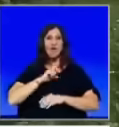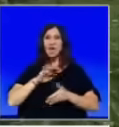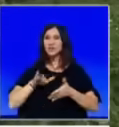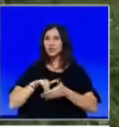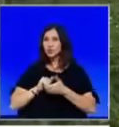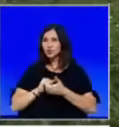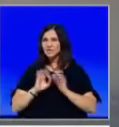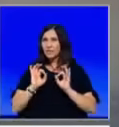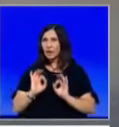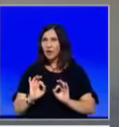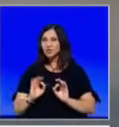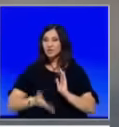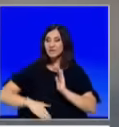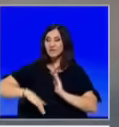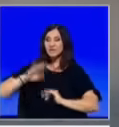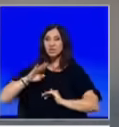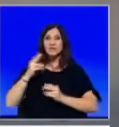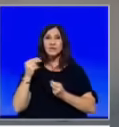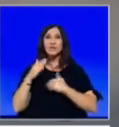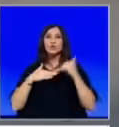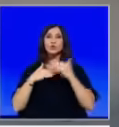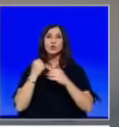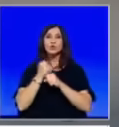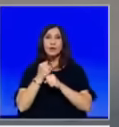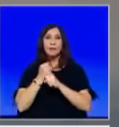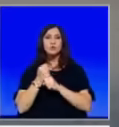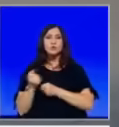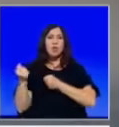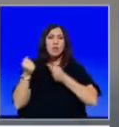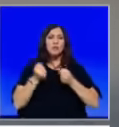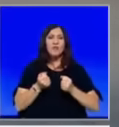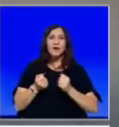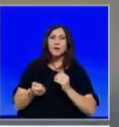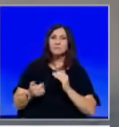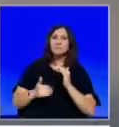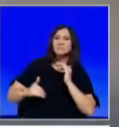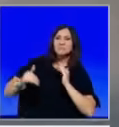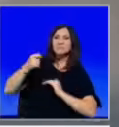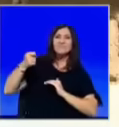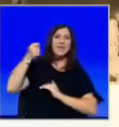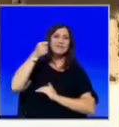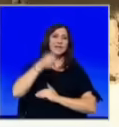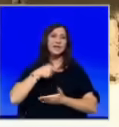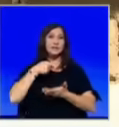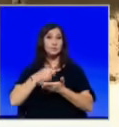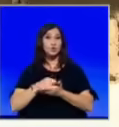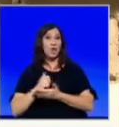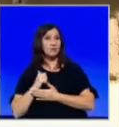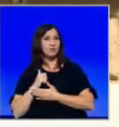дружества, така че да се завишат цените на строителните работи и да се натовари с надценки разплащателната агенция.